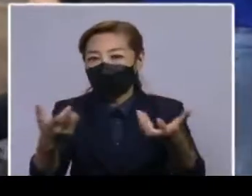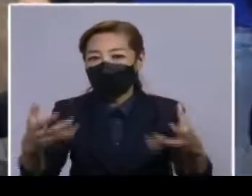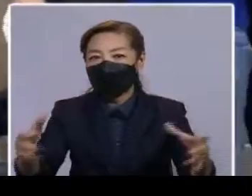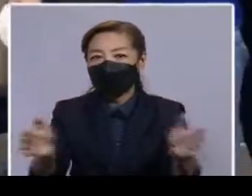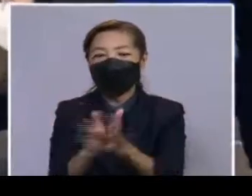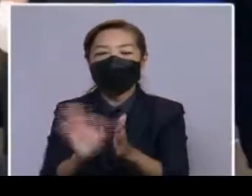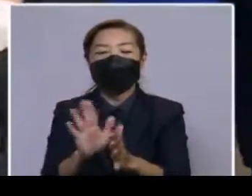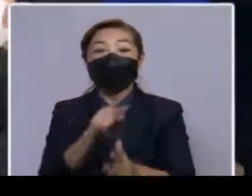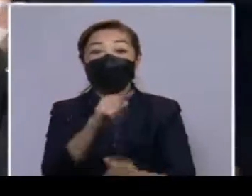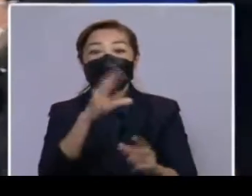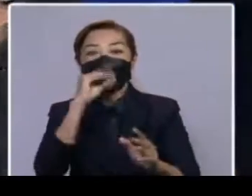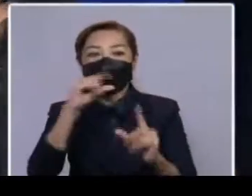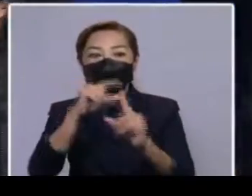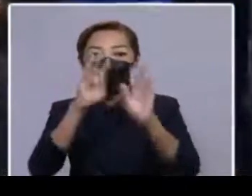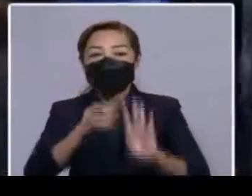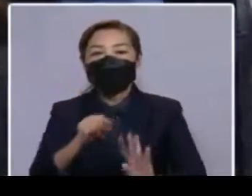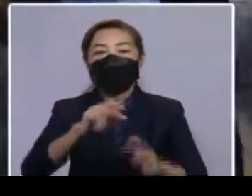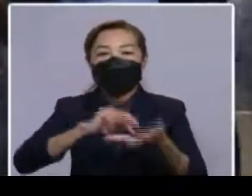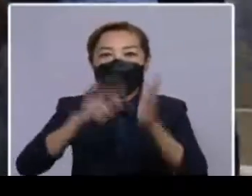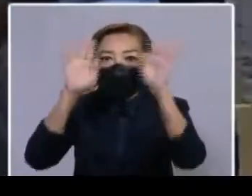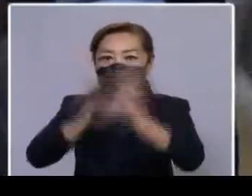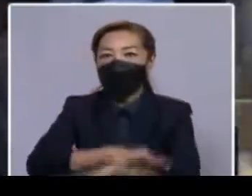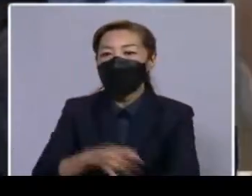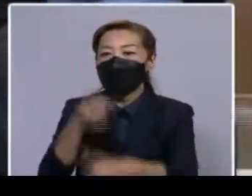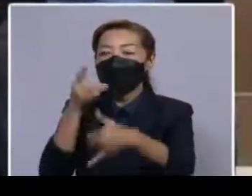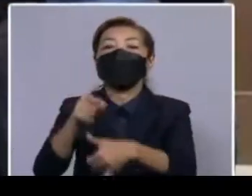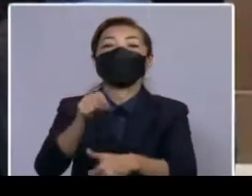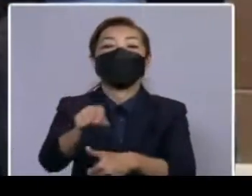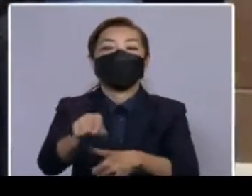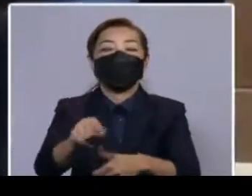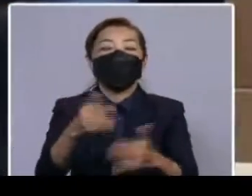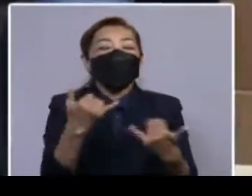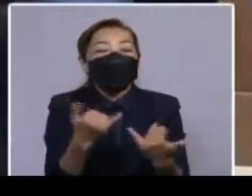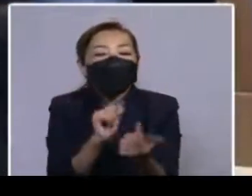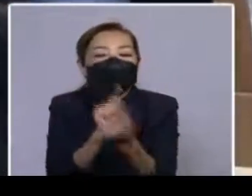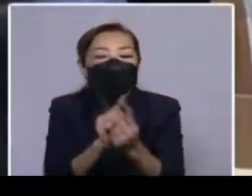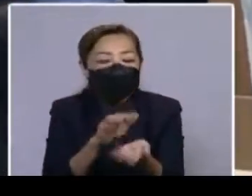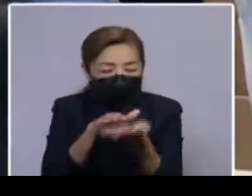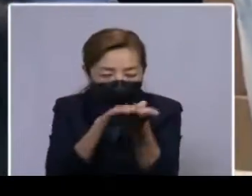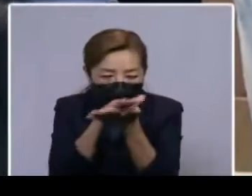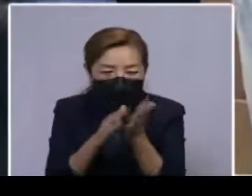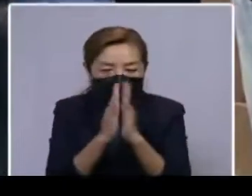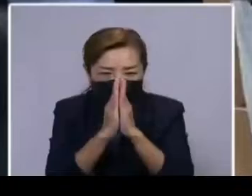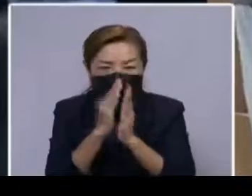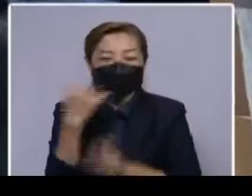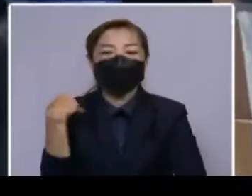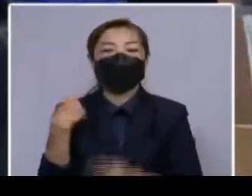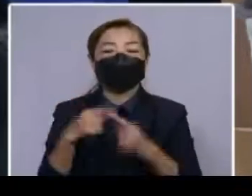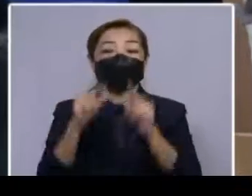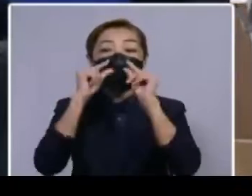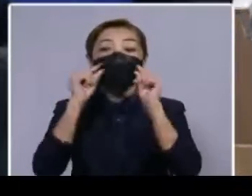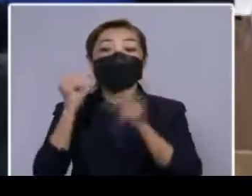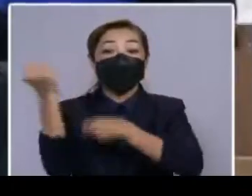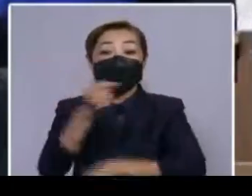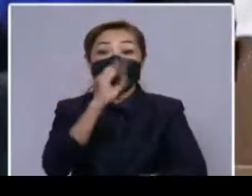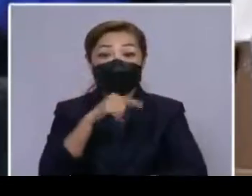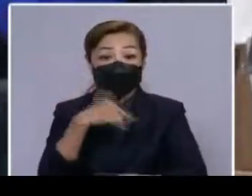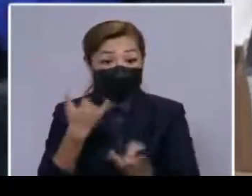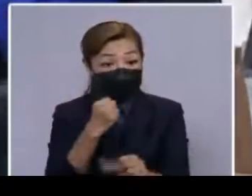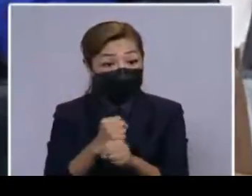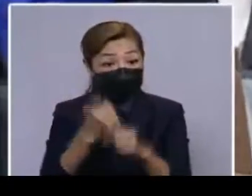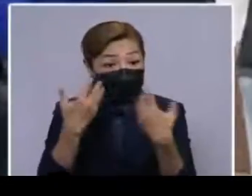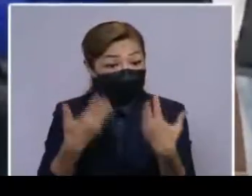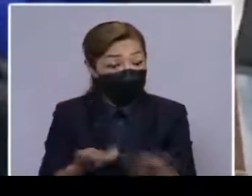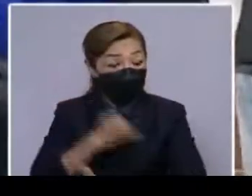ดูล่วงเกินท่านไปบ้างวันนี้ก็เลยต้องมายกมือไหว้ขอโทษนะคะแต่ว่าหลังจากนี้คุณชูวิทย์ก็บอกว่างานของเขายังไม่จบนะเพราะว่าอะไร